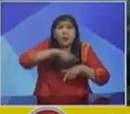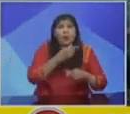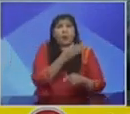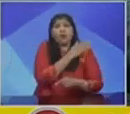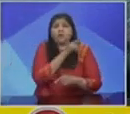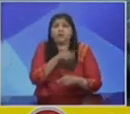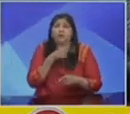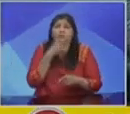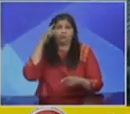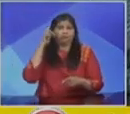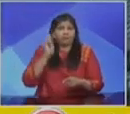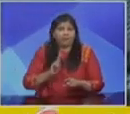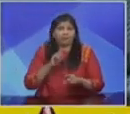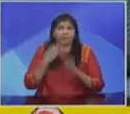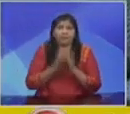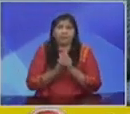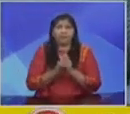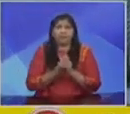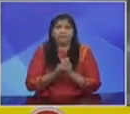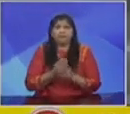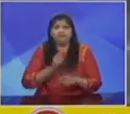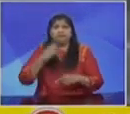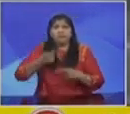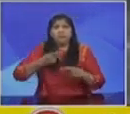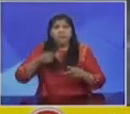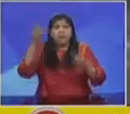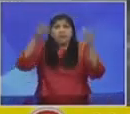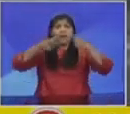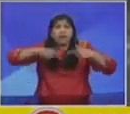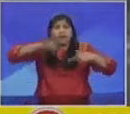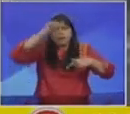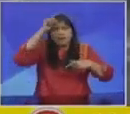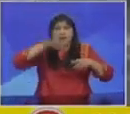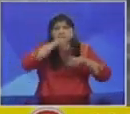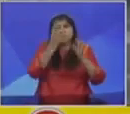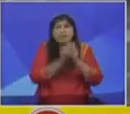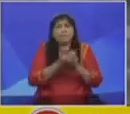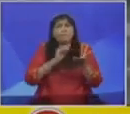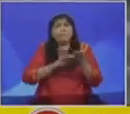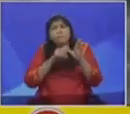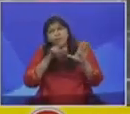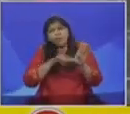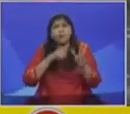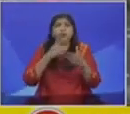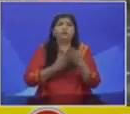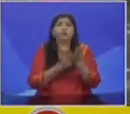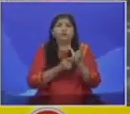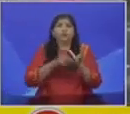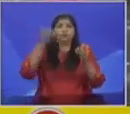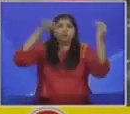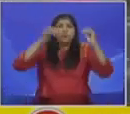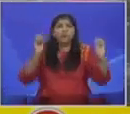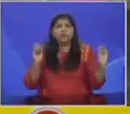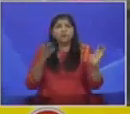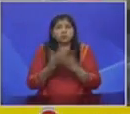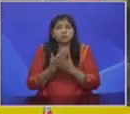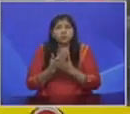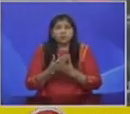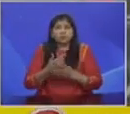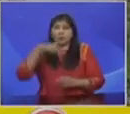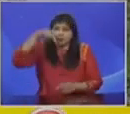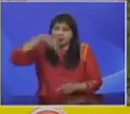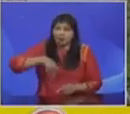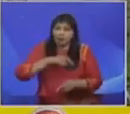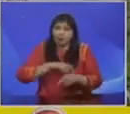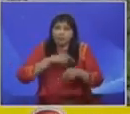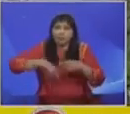जिम्मेदारियों को समझना होगा। भारत के ज्यादातर हिस्सों में मई जून में बारिश शुरू होती है। क्या हम अभी से